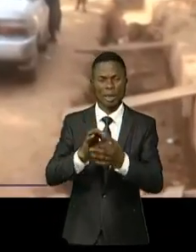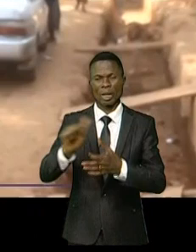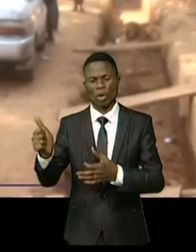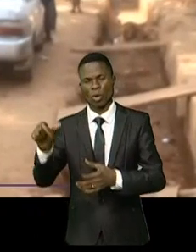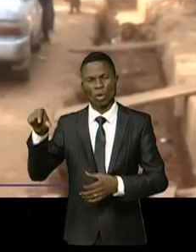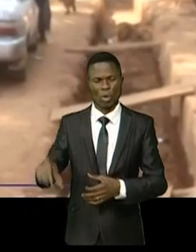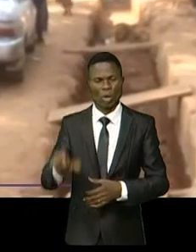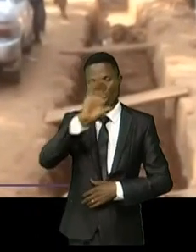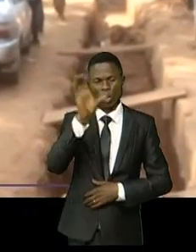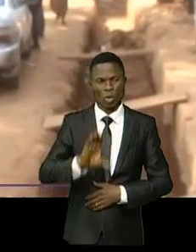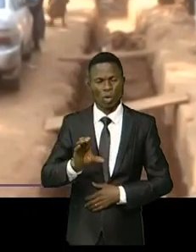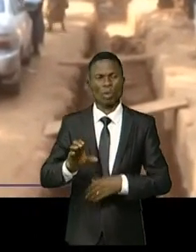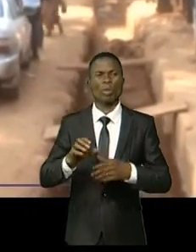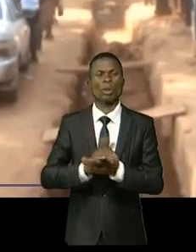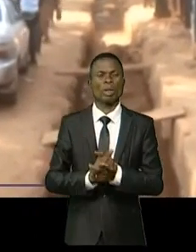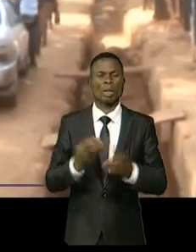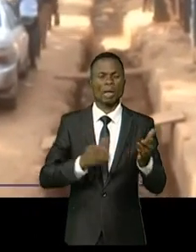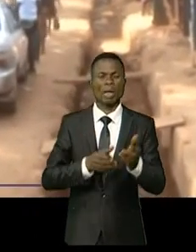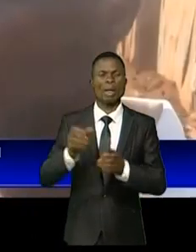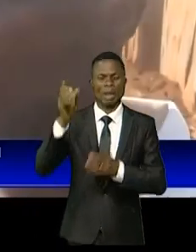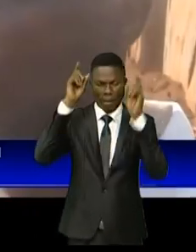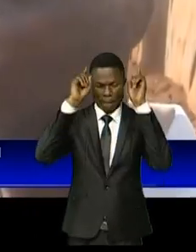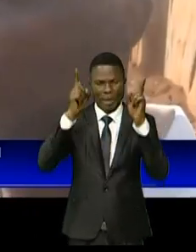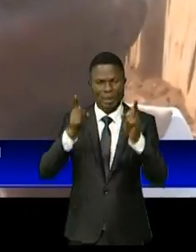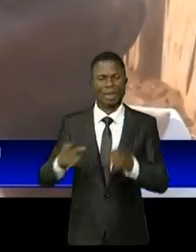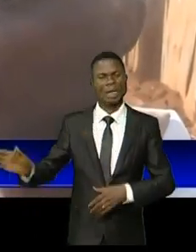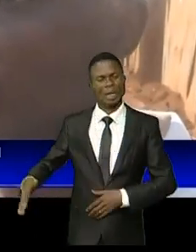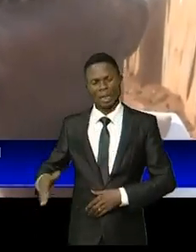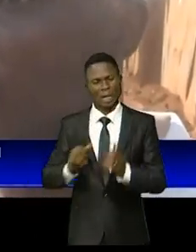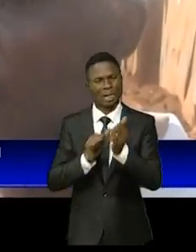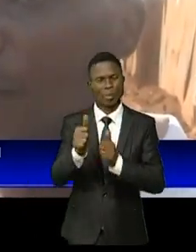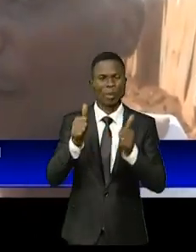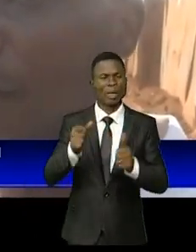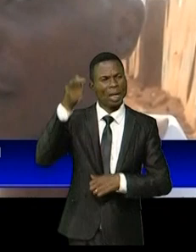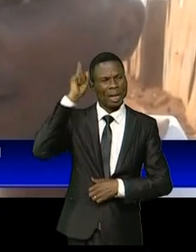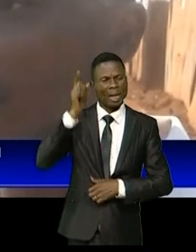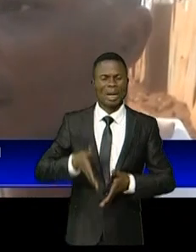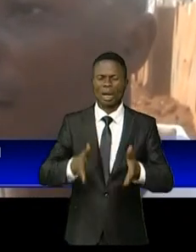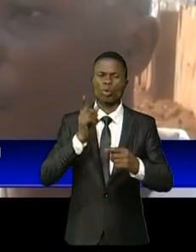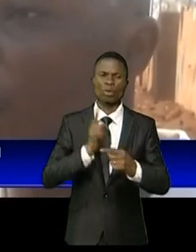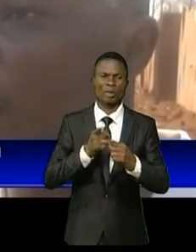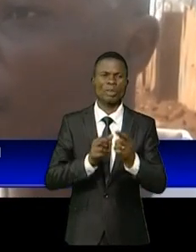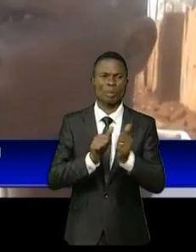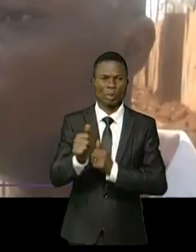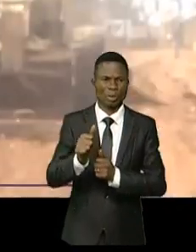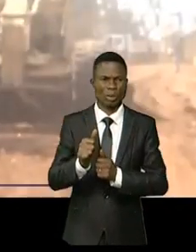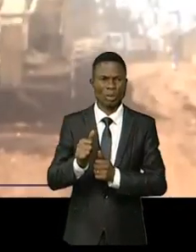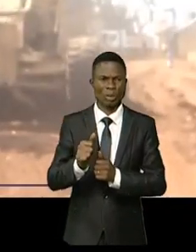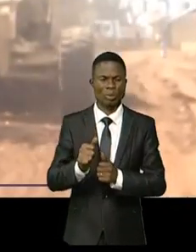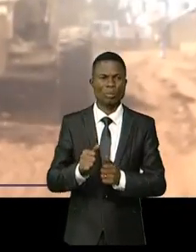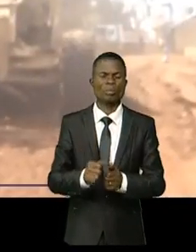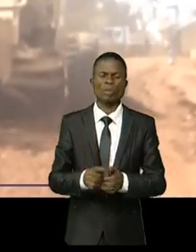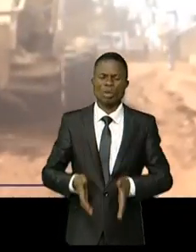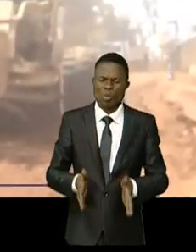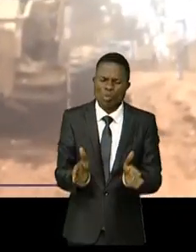et communes de Bukavu au transport en commun. Depuis longtemps, il n'y avait pas de route praticable. Il y avait seulement qu'il y ait des bouts.